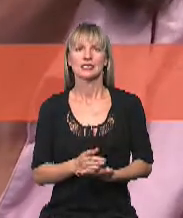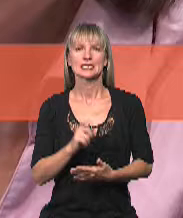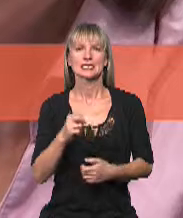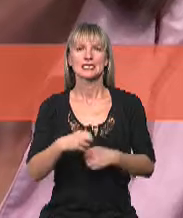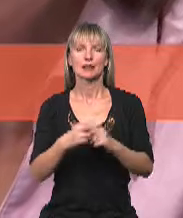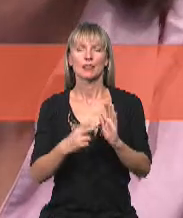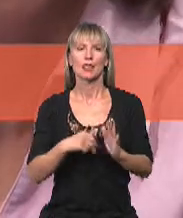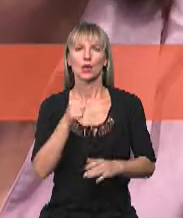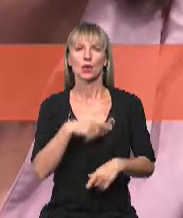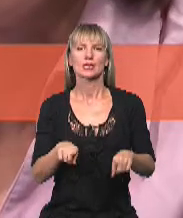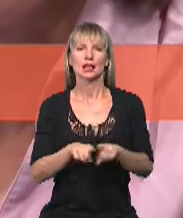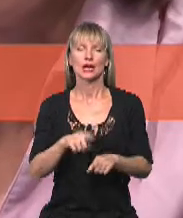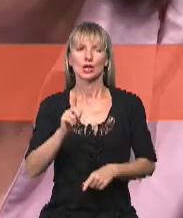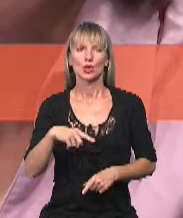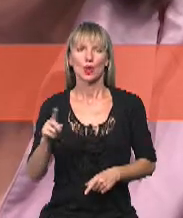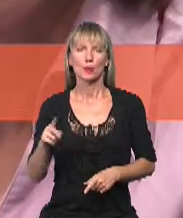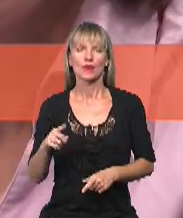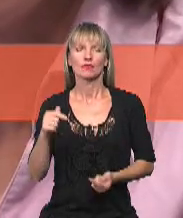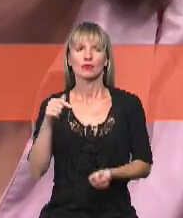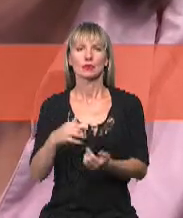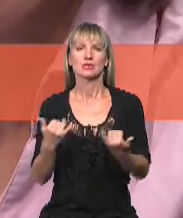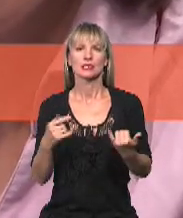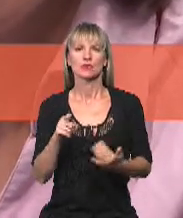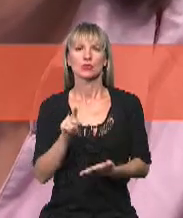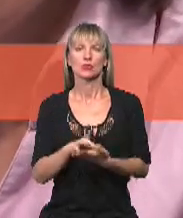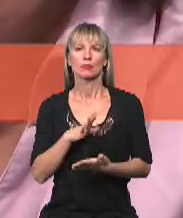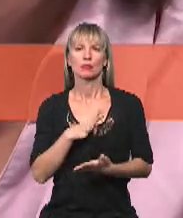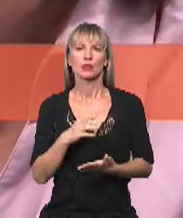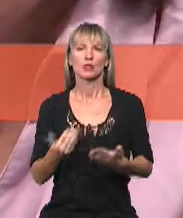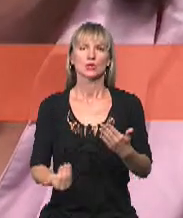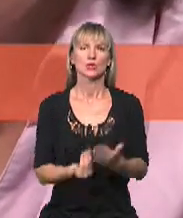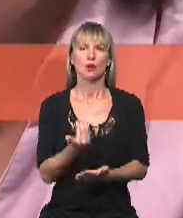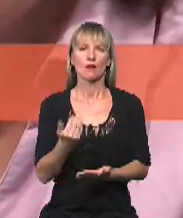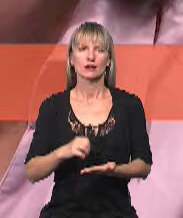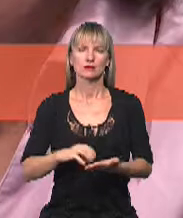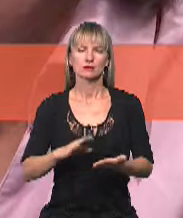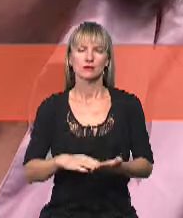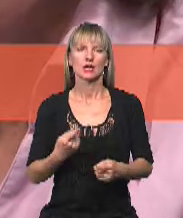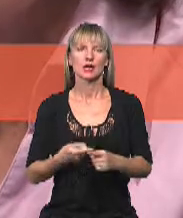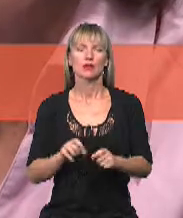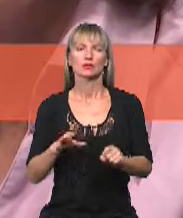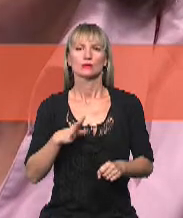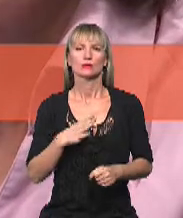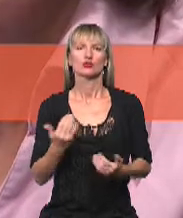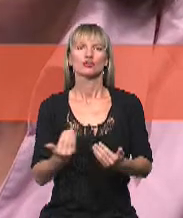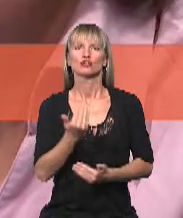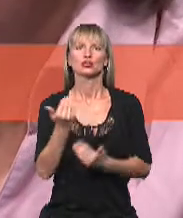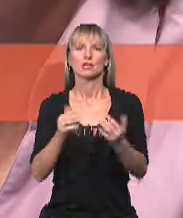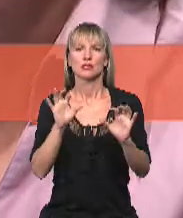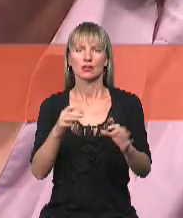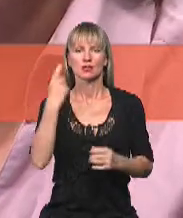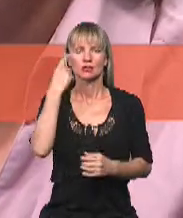від 17-го року такий номер. Відповідно, зараз він має бути перереєстрований. Це має стати чиясь законодавча